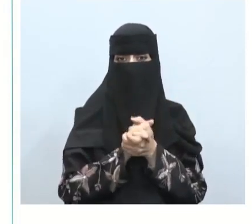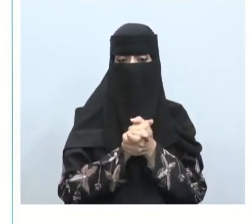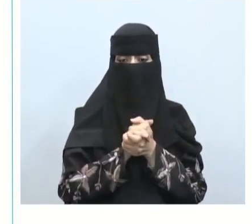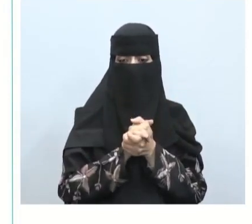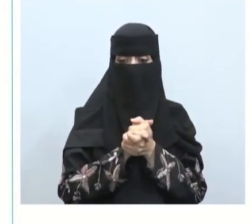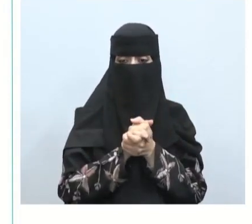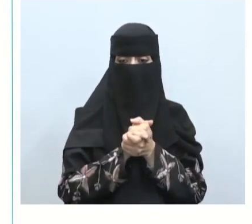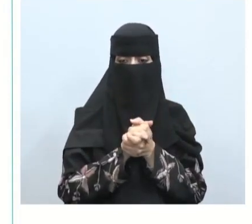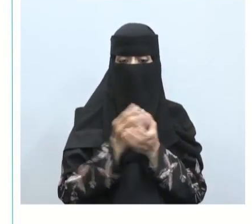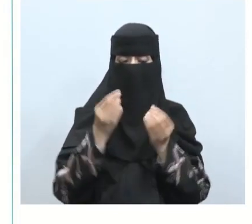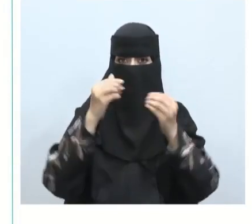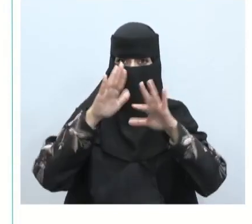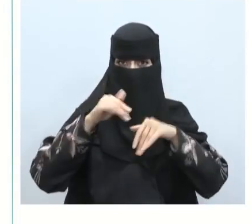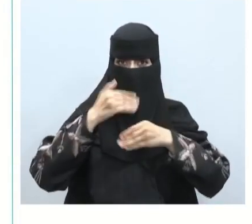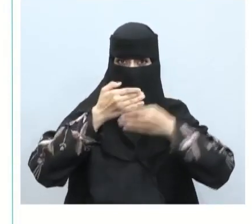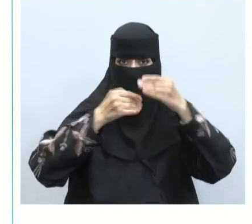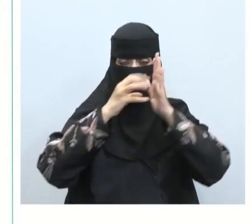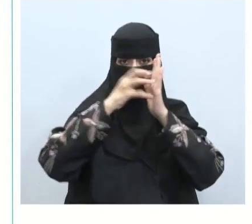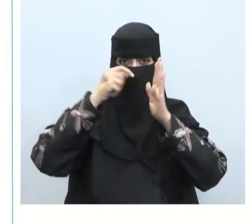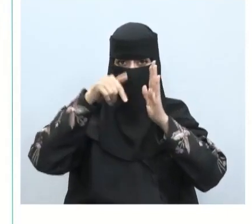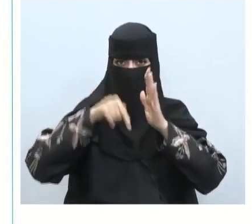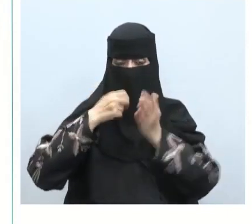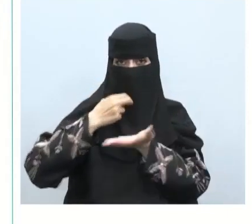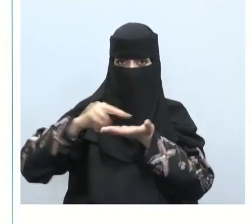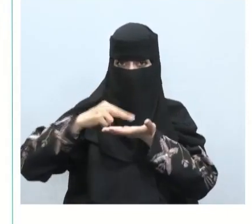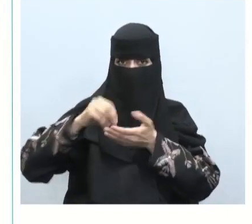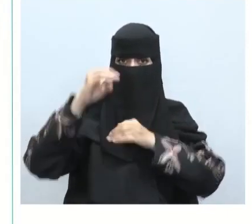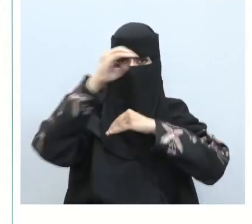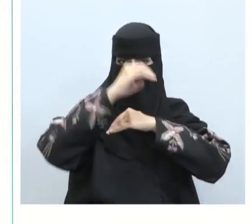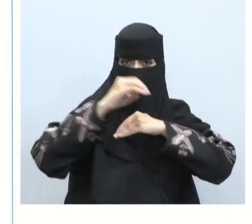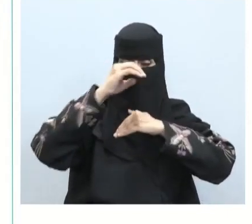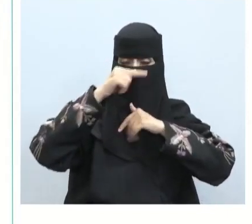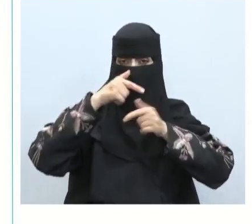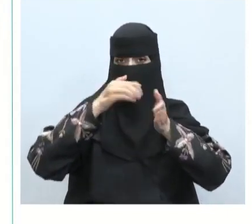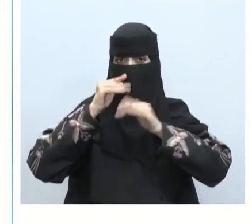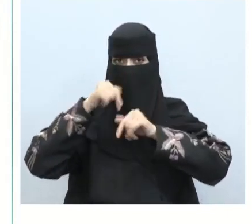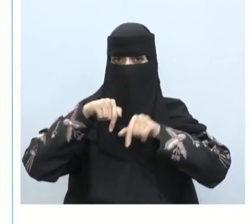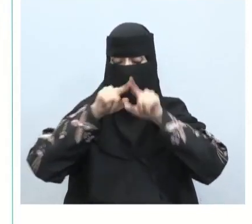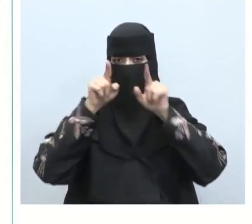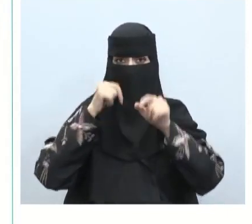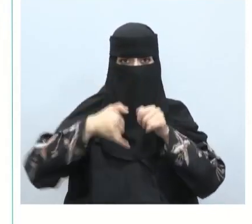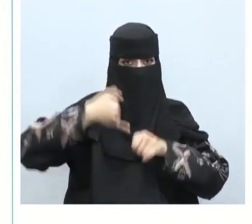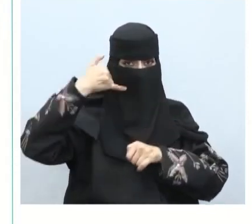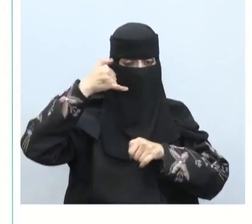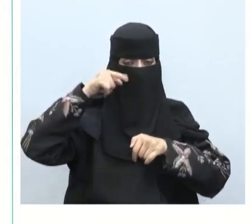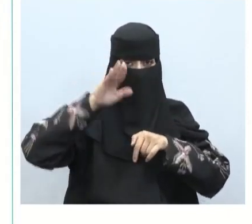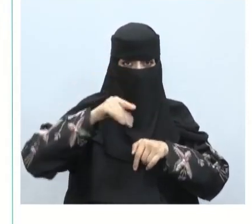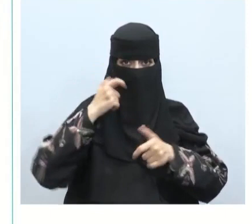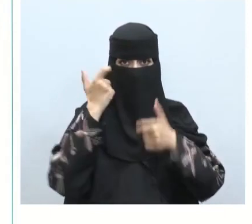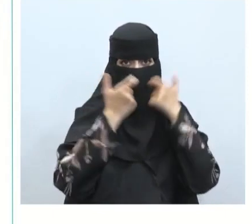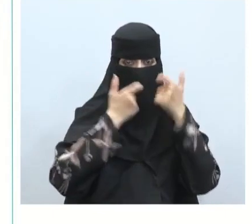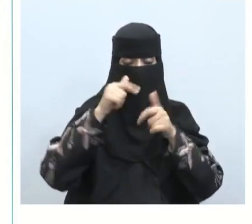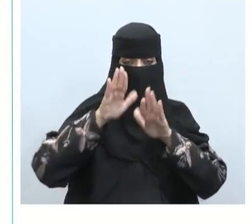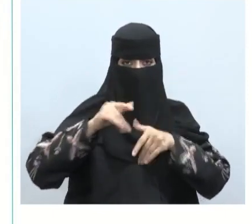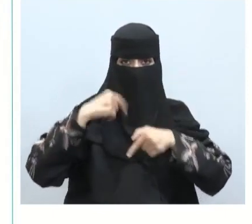دي يمكنك انشاء نسخه احتياطيه من رسائل بريدك الالكتروني وجهات اتصالك والملاحظات